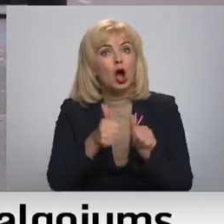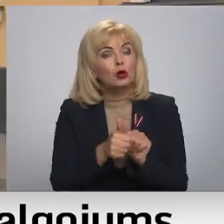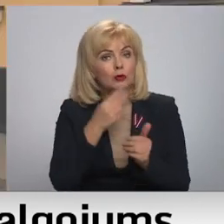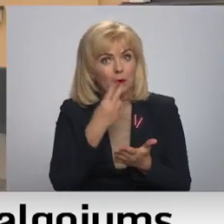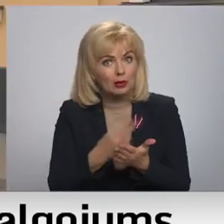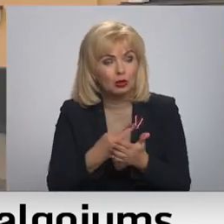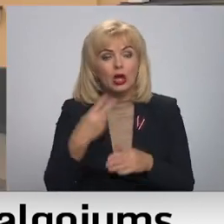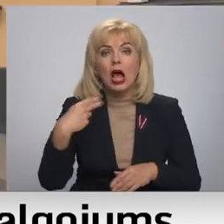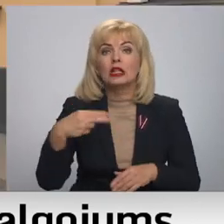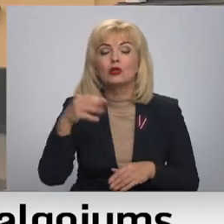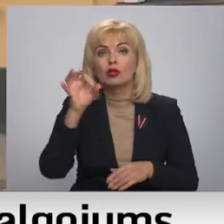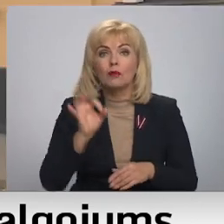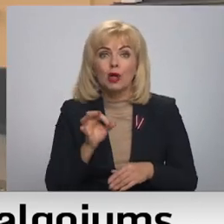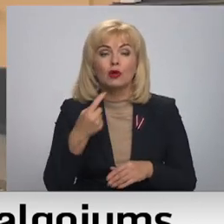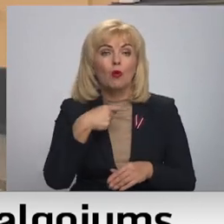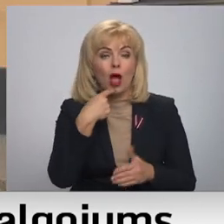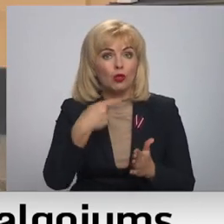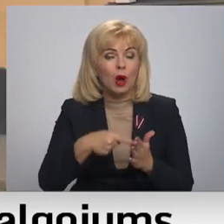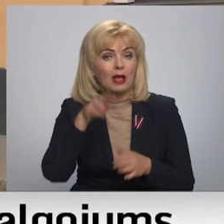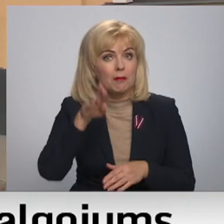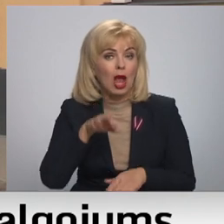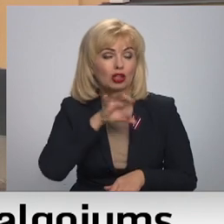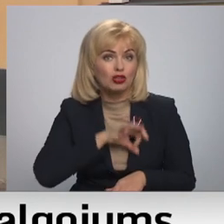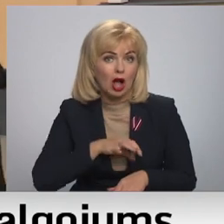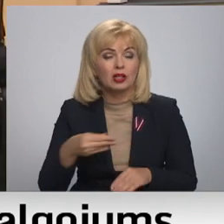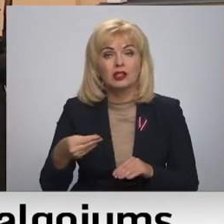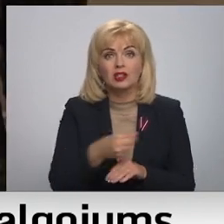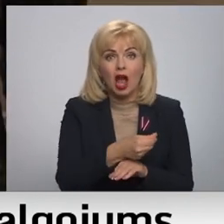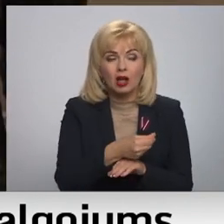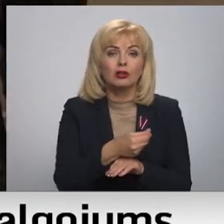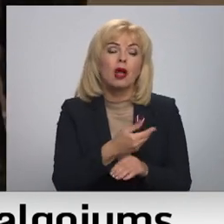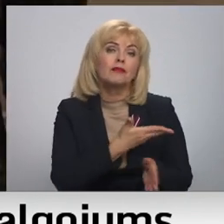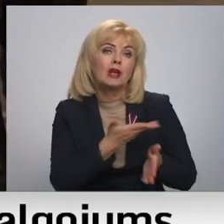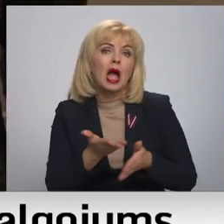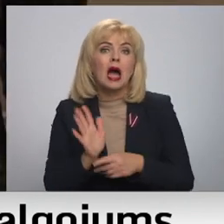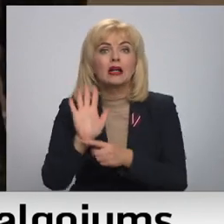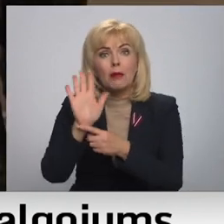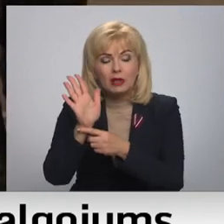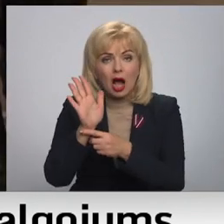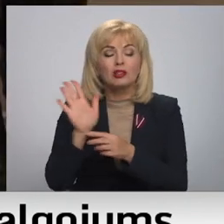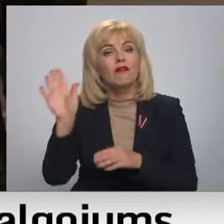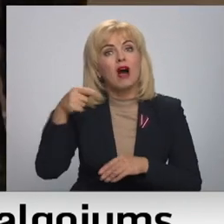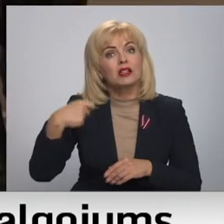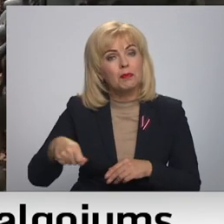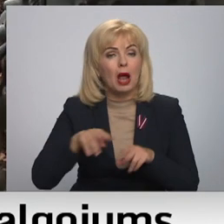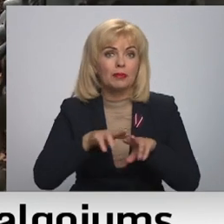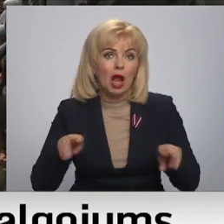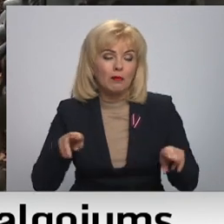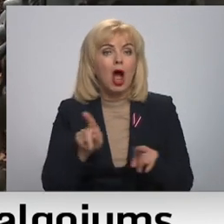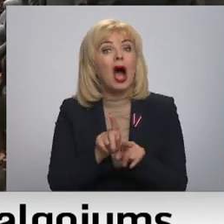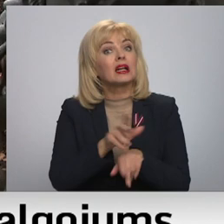paredzēts 20% apmērā no noteiktās mēneša algas sekt reprezentācijas izdevumus valsts prezidentam, premjeram un